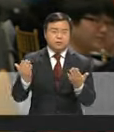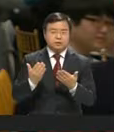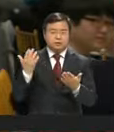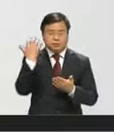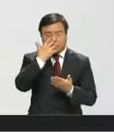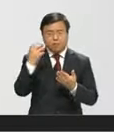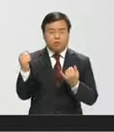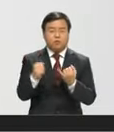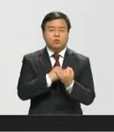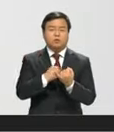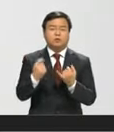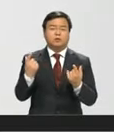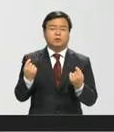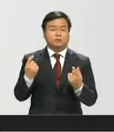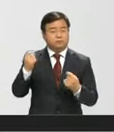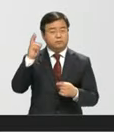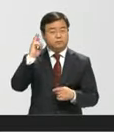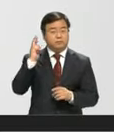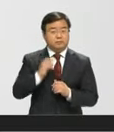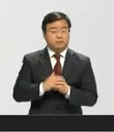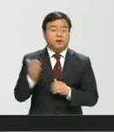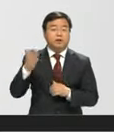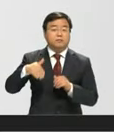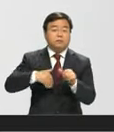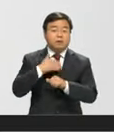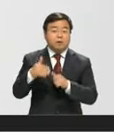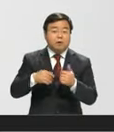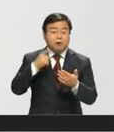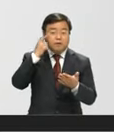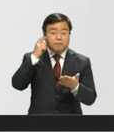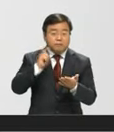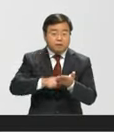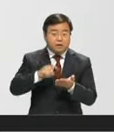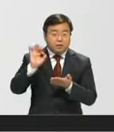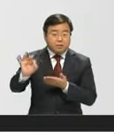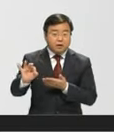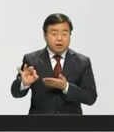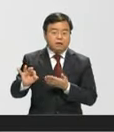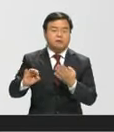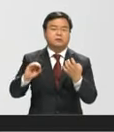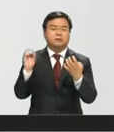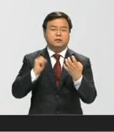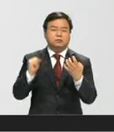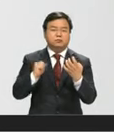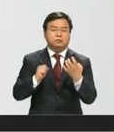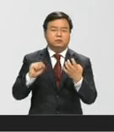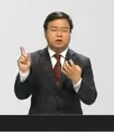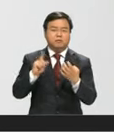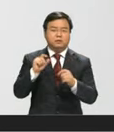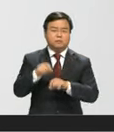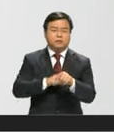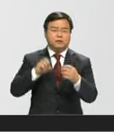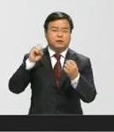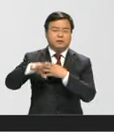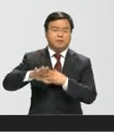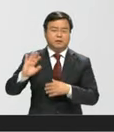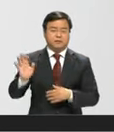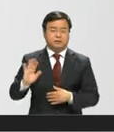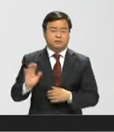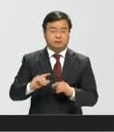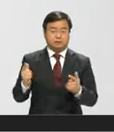싶네요. 하지만 이런 상황을 목격해도 40%에 가까운 학생들은 아무런 대응을 하지 않는다고